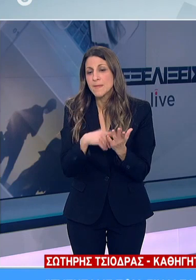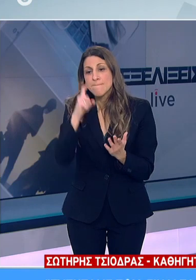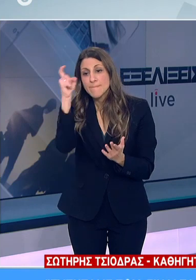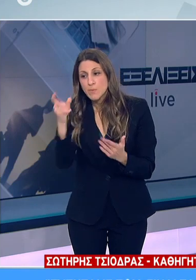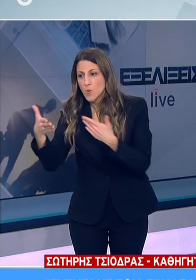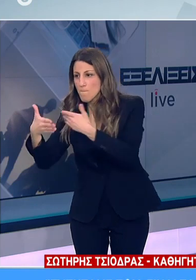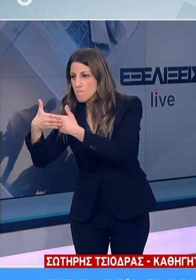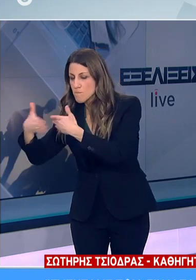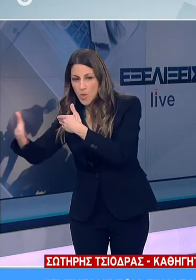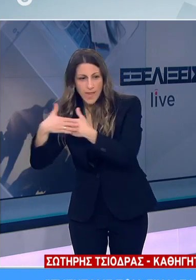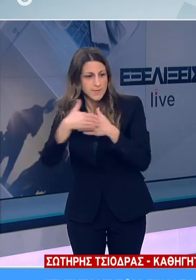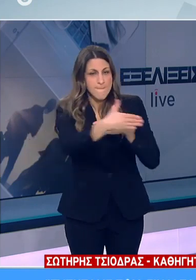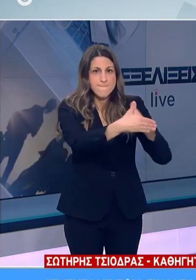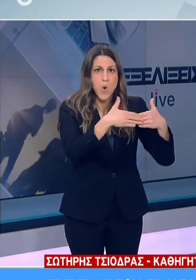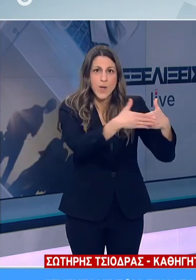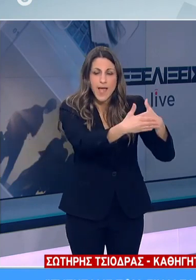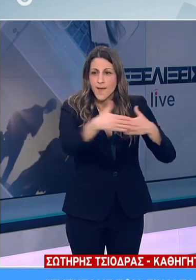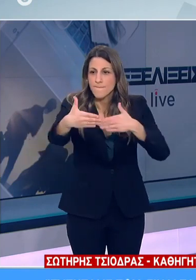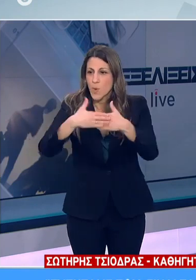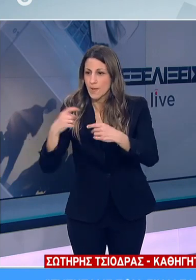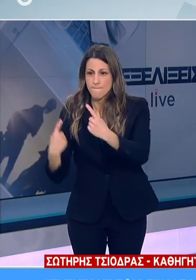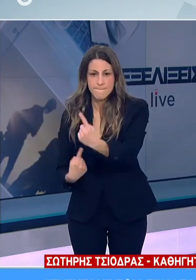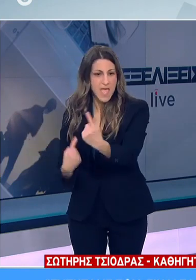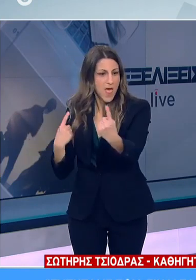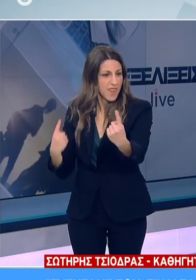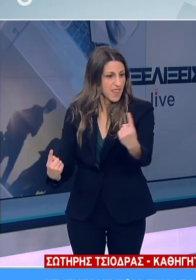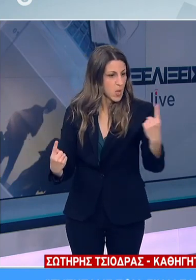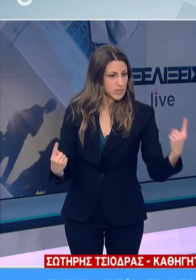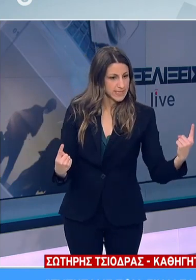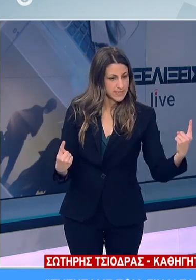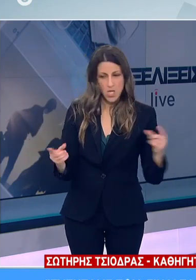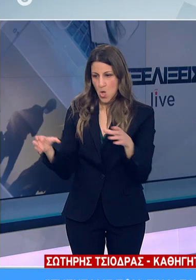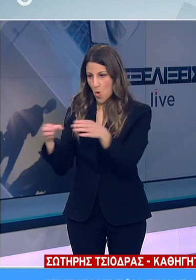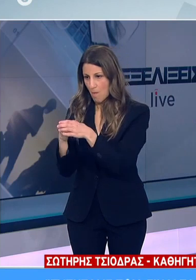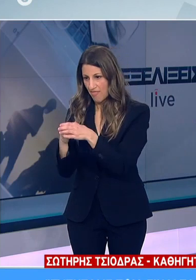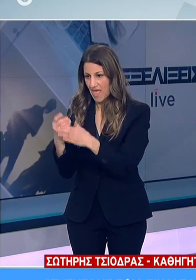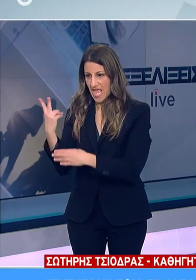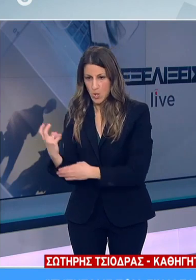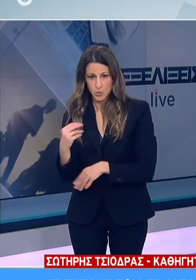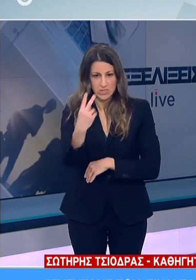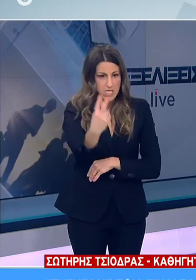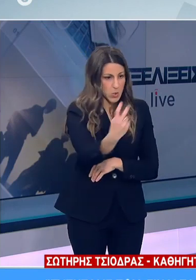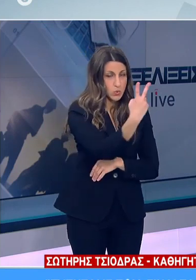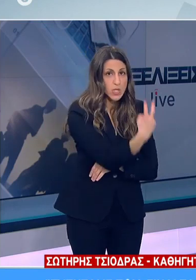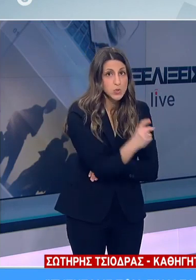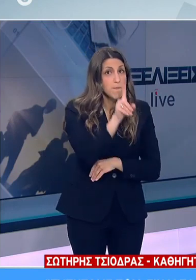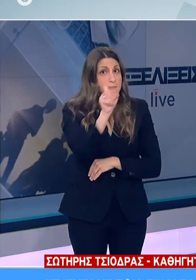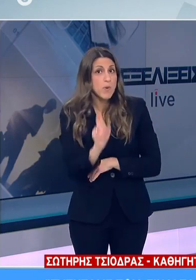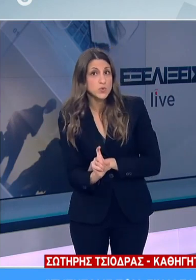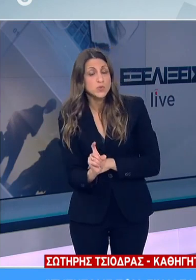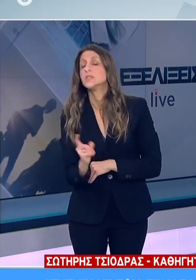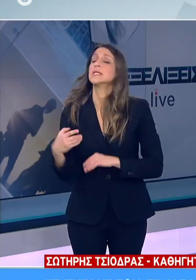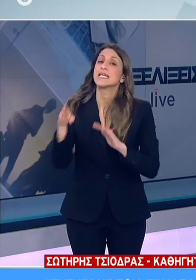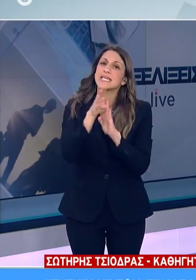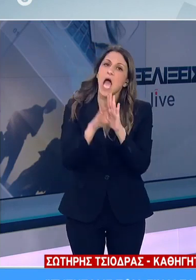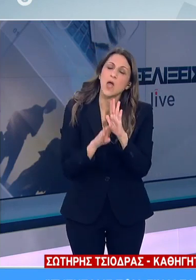οποίο θα αποφασιστεί ελαφρά την καρδία ή χωρίς κανόνες. Θα γίνει με κανόνες. Και οι κανόνες θα είναι πολύ προσεκτικοί και θα αφορούν φυσικά και τα